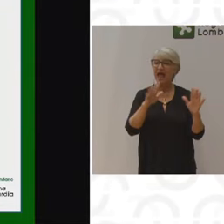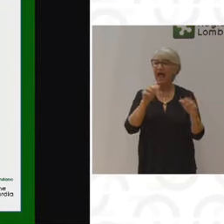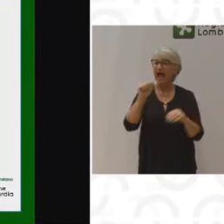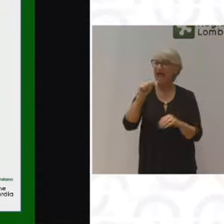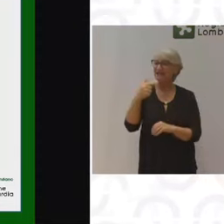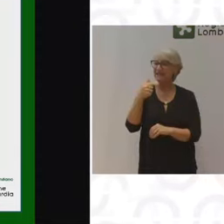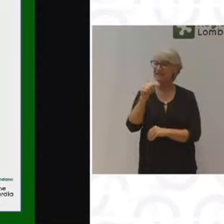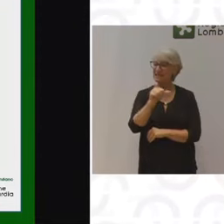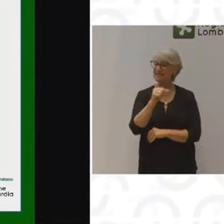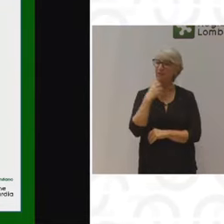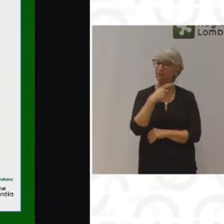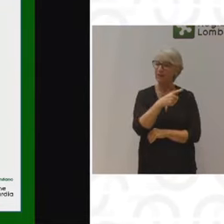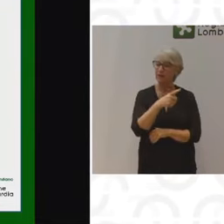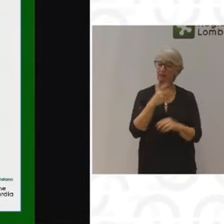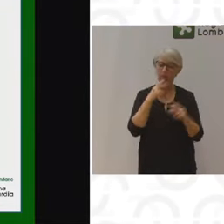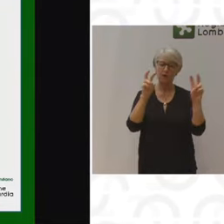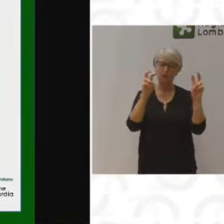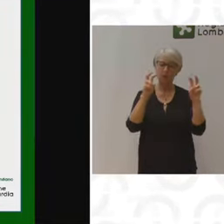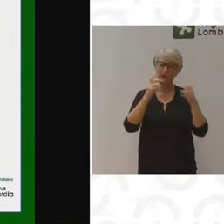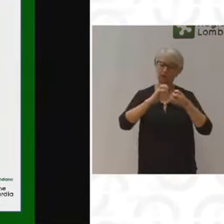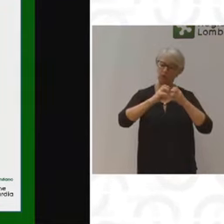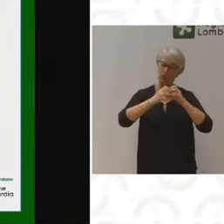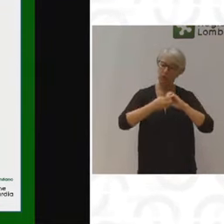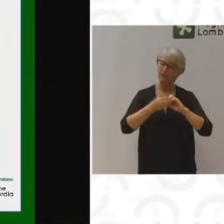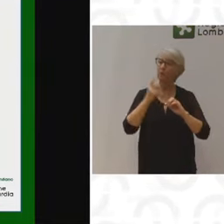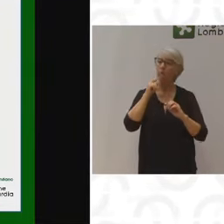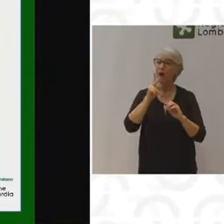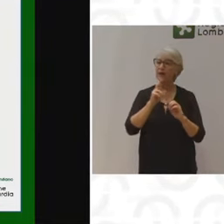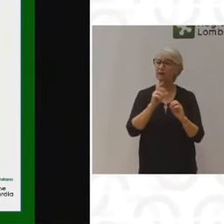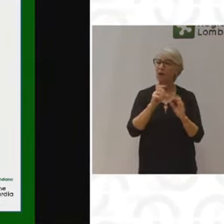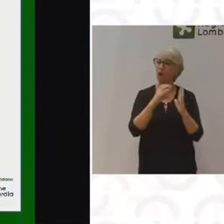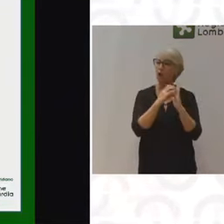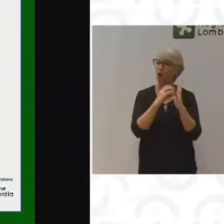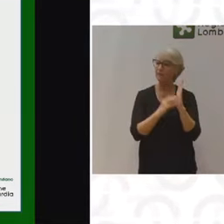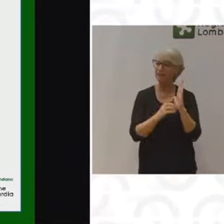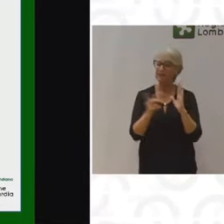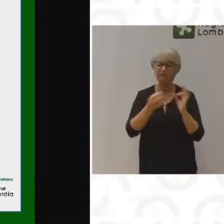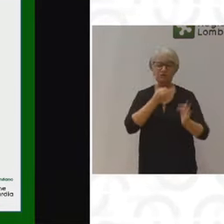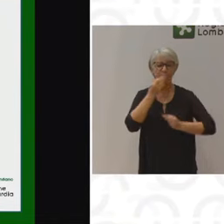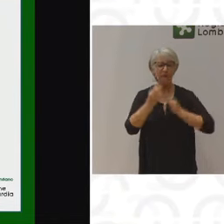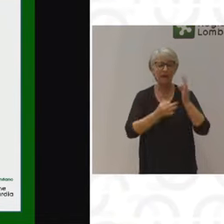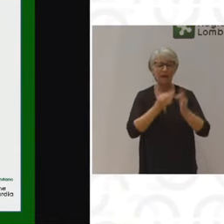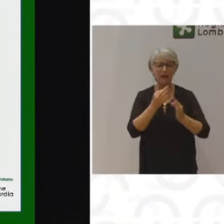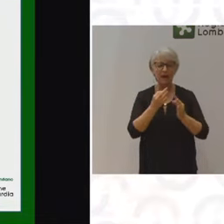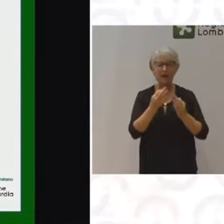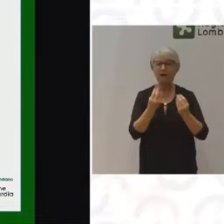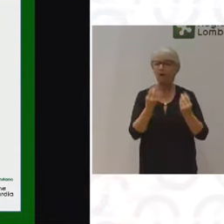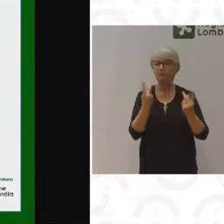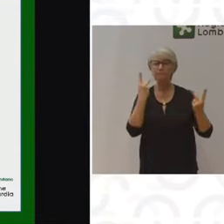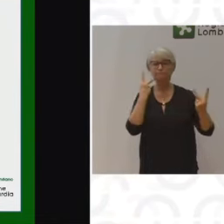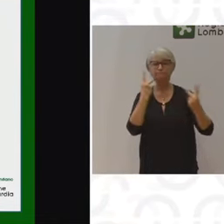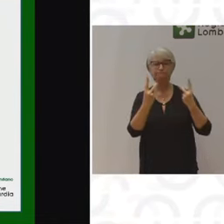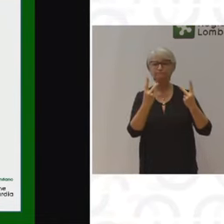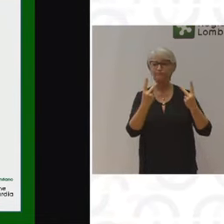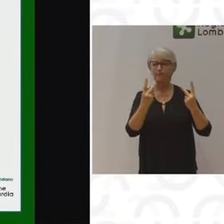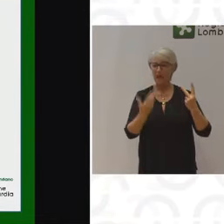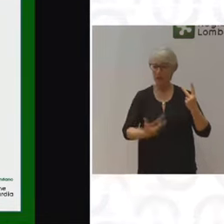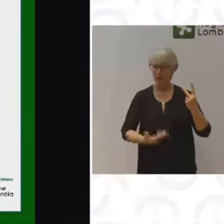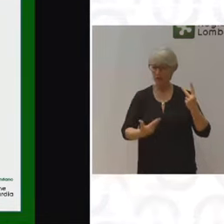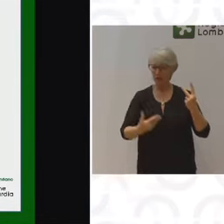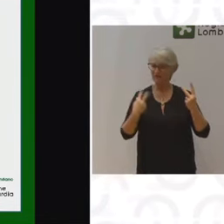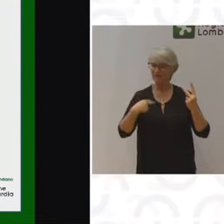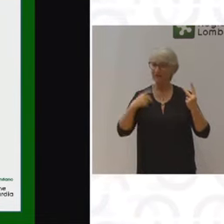molto complesso, perché va su un tema normativo, a spiegare come, connessa alla visione della qualità di vita per il dopo di